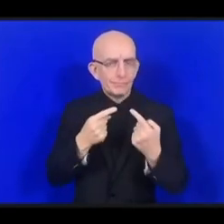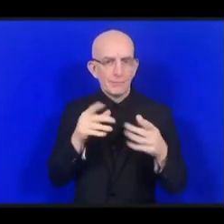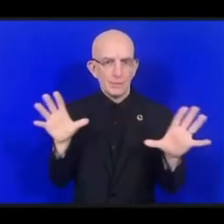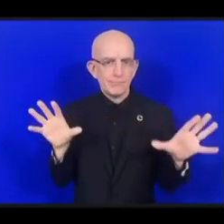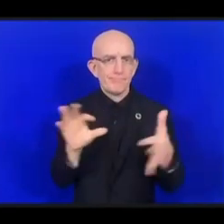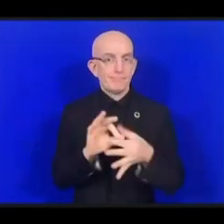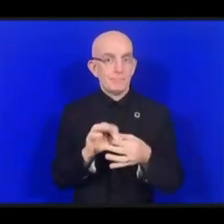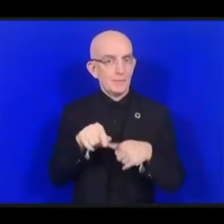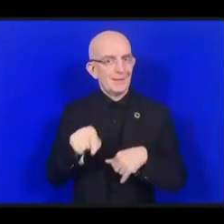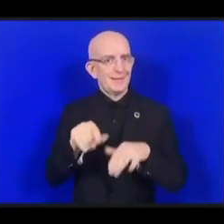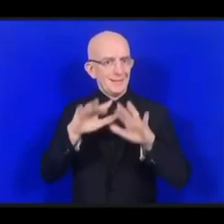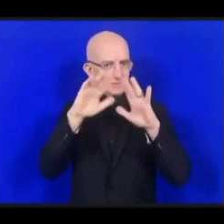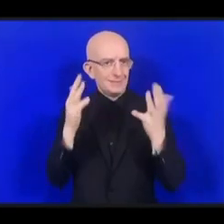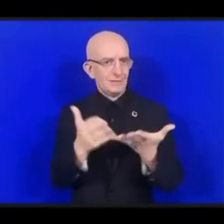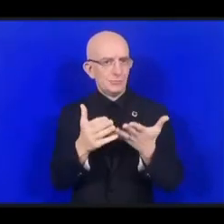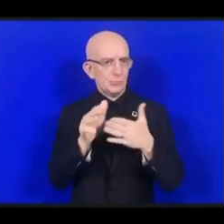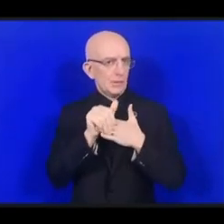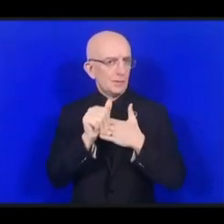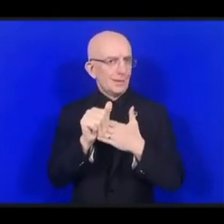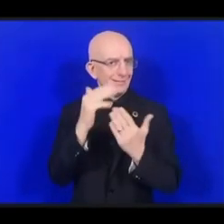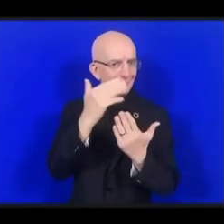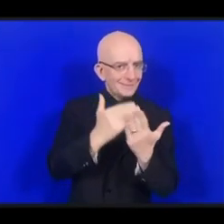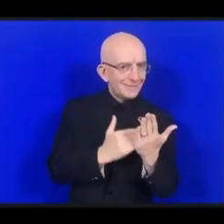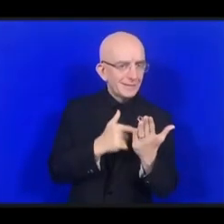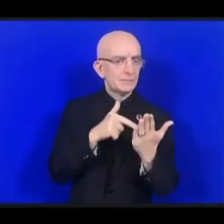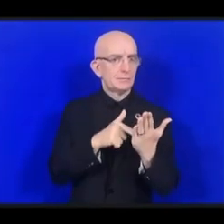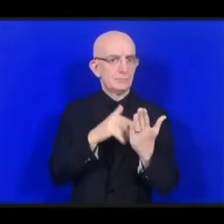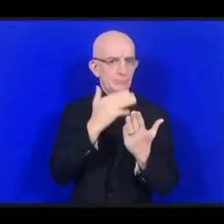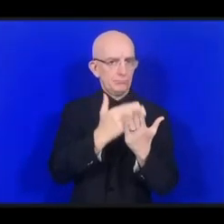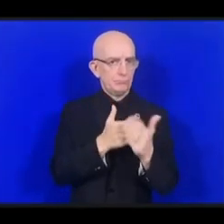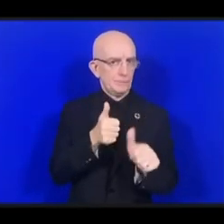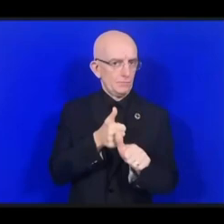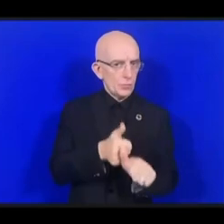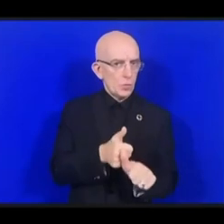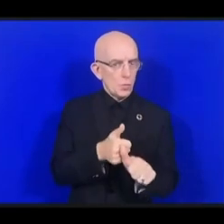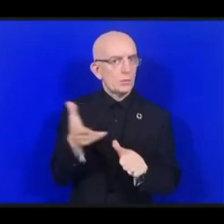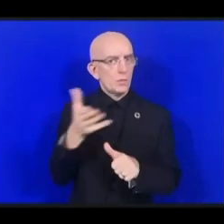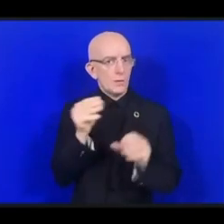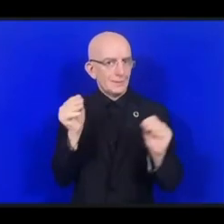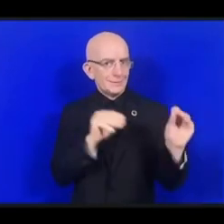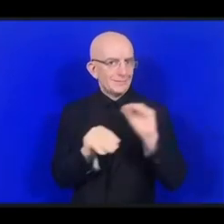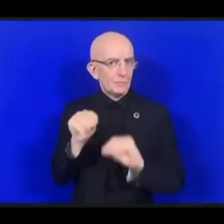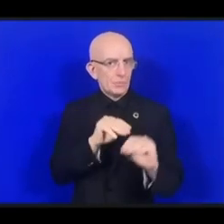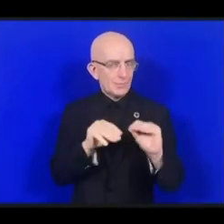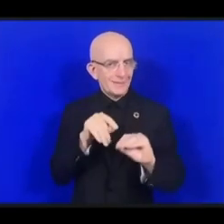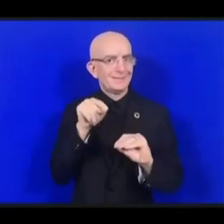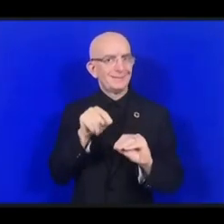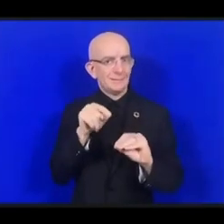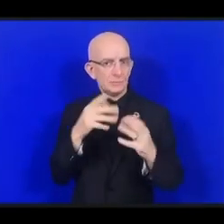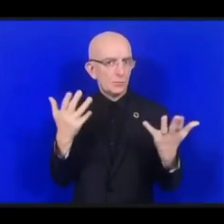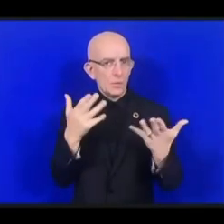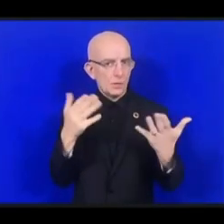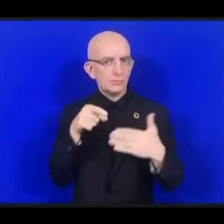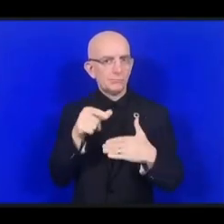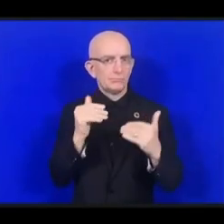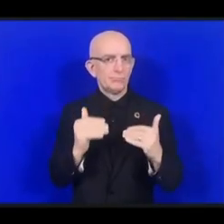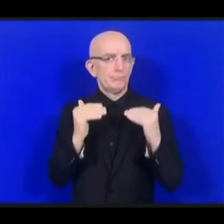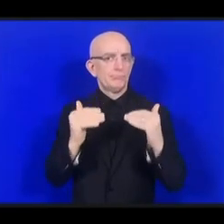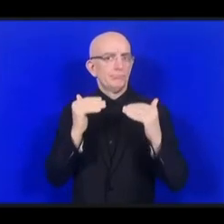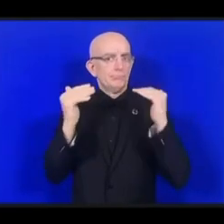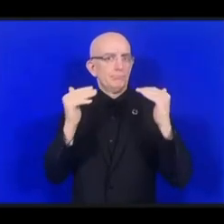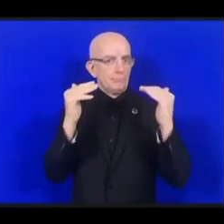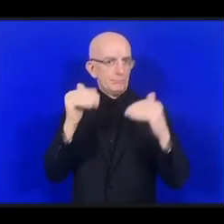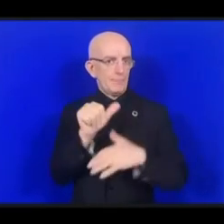ですまた必要でもあります一方で議会のメンバーとして南アフリカのの